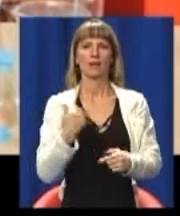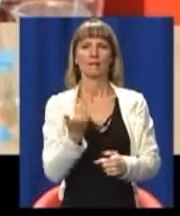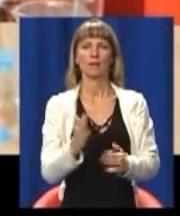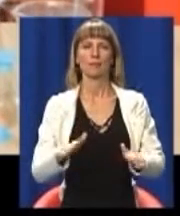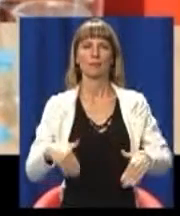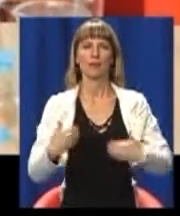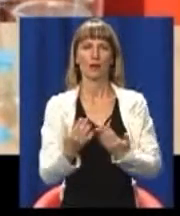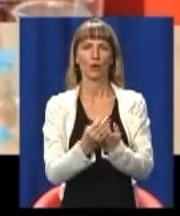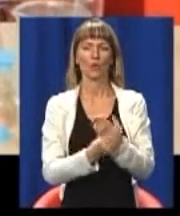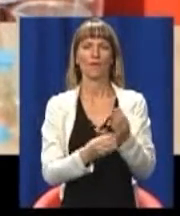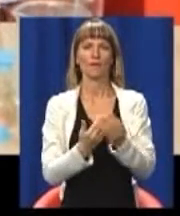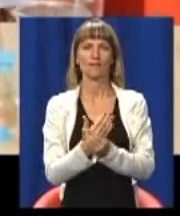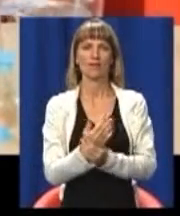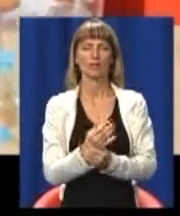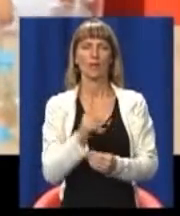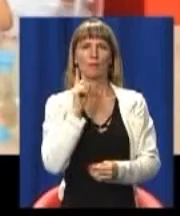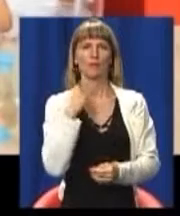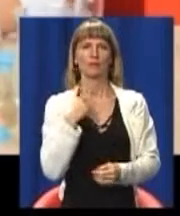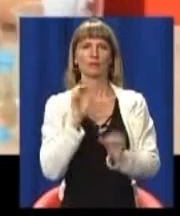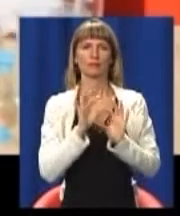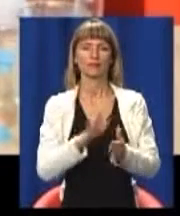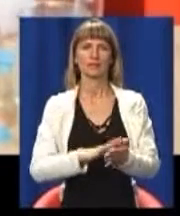одягти рукавички, а поки що я розповідаю далі.